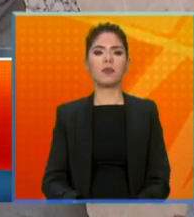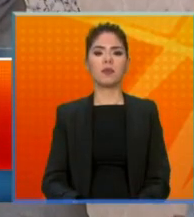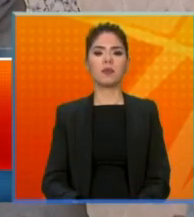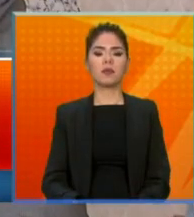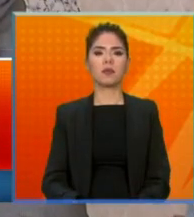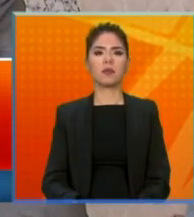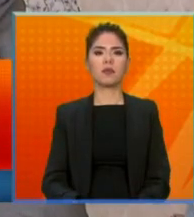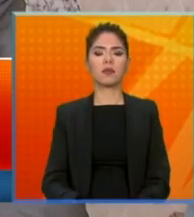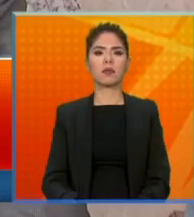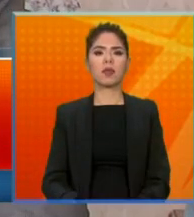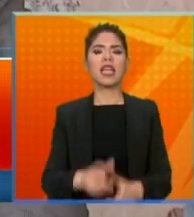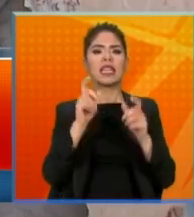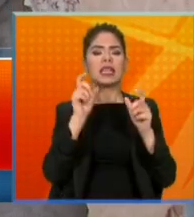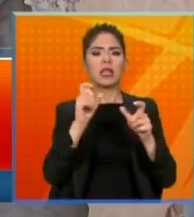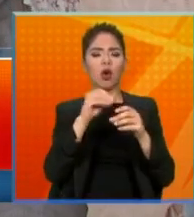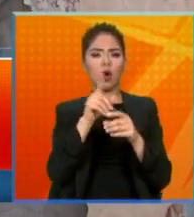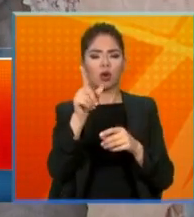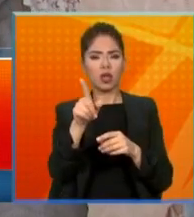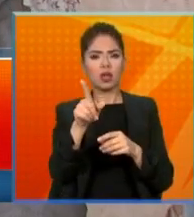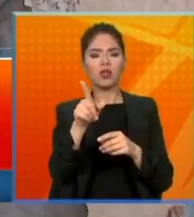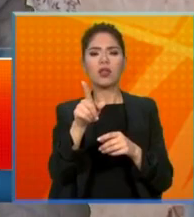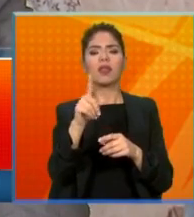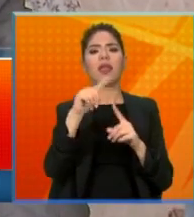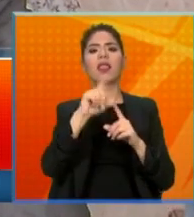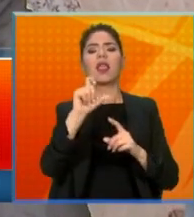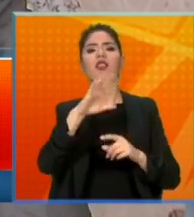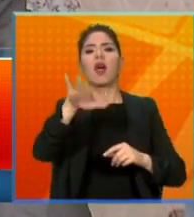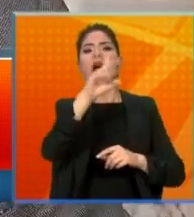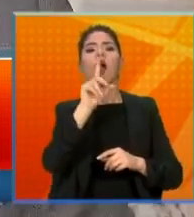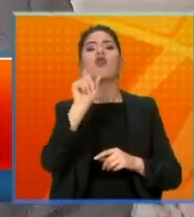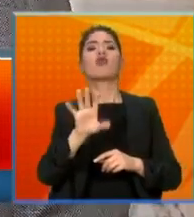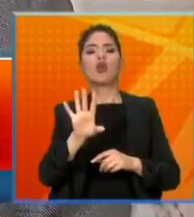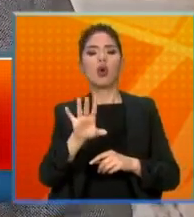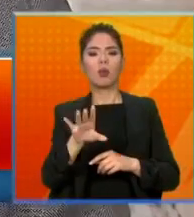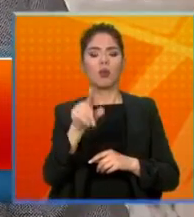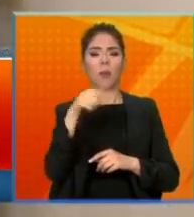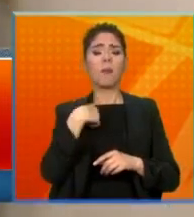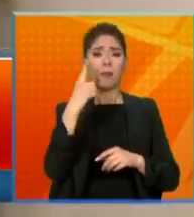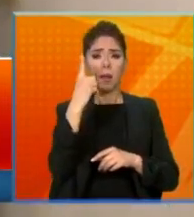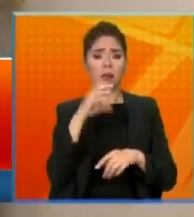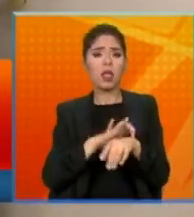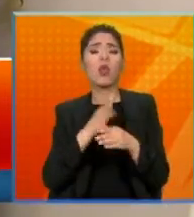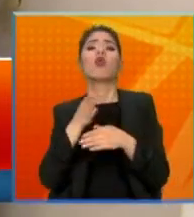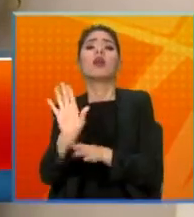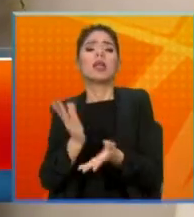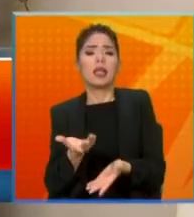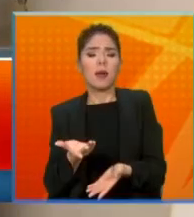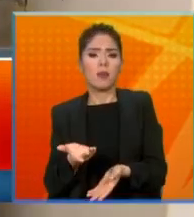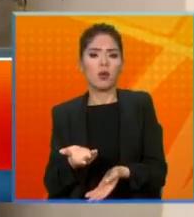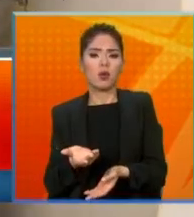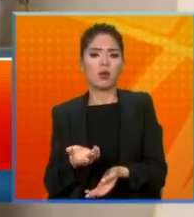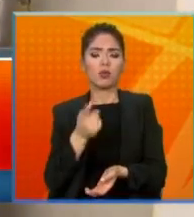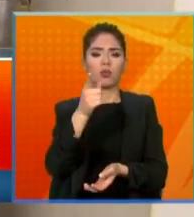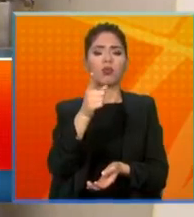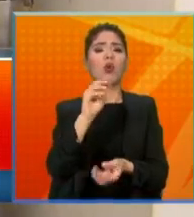sormuyordu. Durumları biliyorlardı. Beni çalıştırıyordu. Şu anda o çevre de yok. Bir doktora bile gidemiyorum. Üstelik Hüseyin Dükşen'in